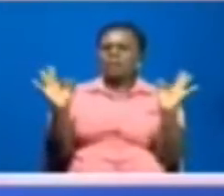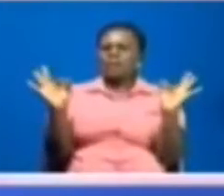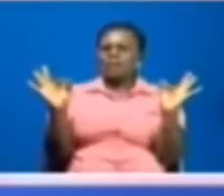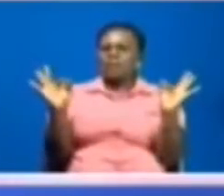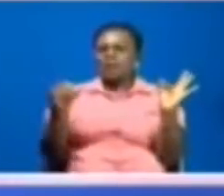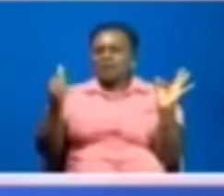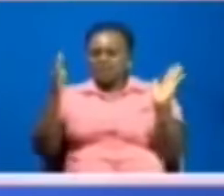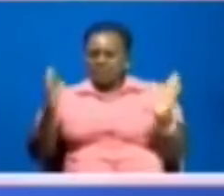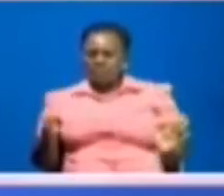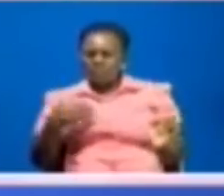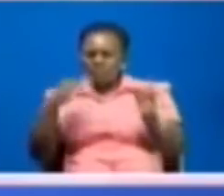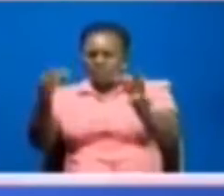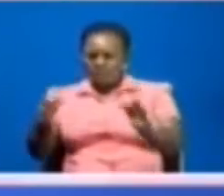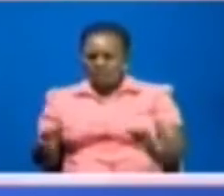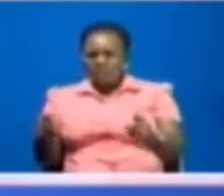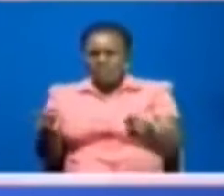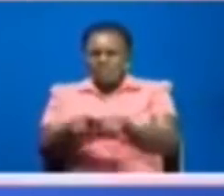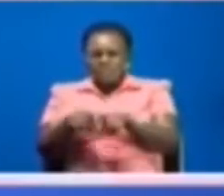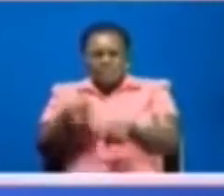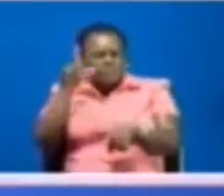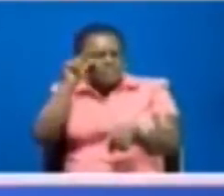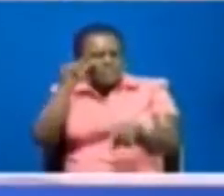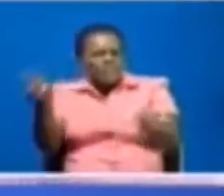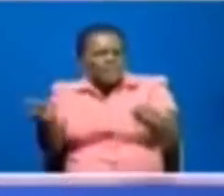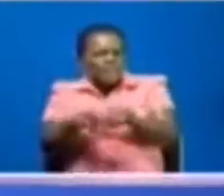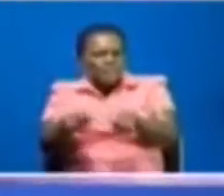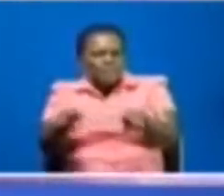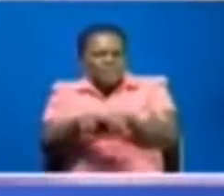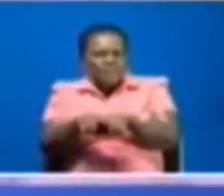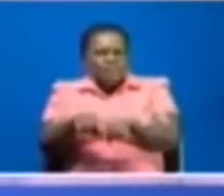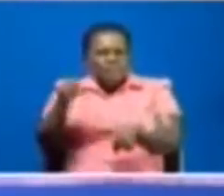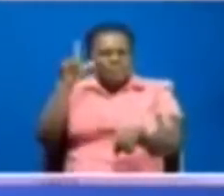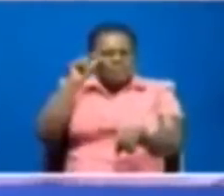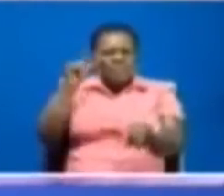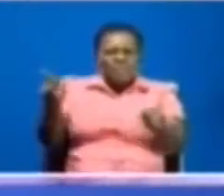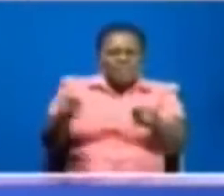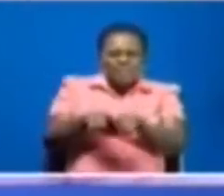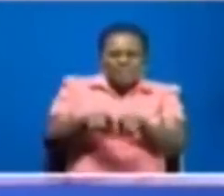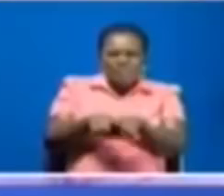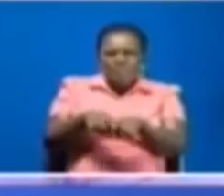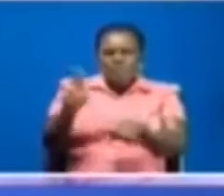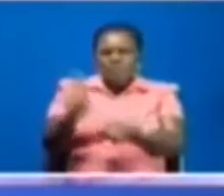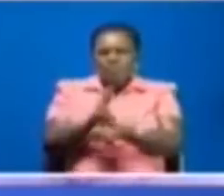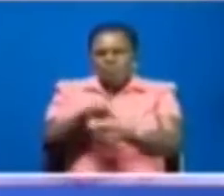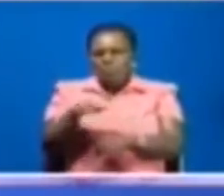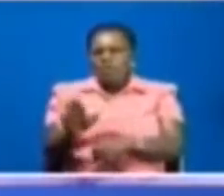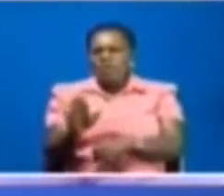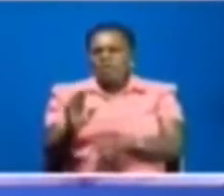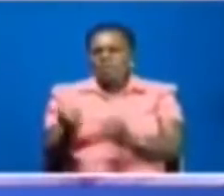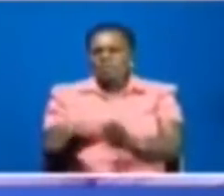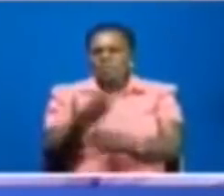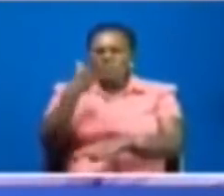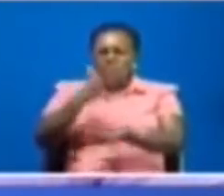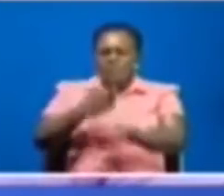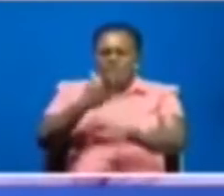discovered someone had an account with a profile picture bearing same photos and thought someone had used their photos to create a